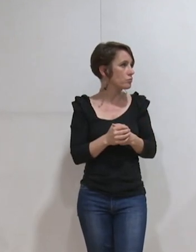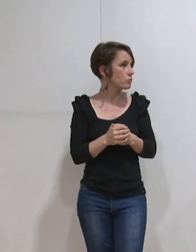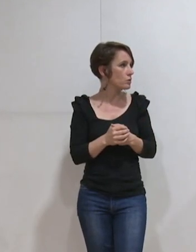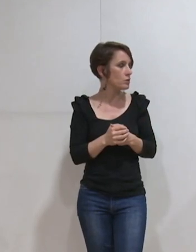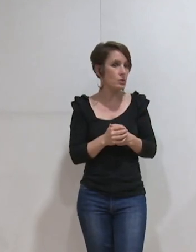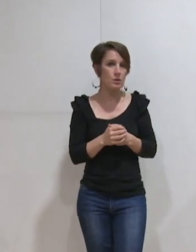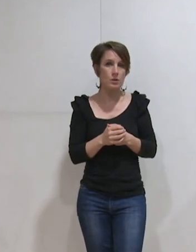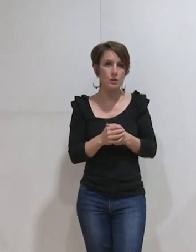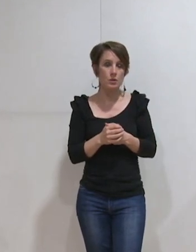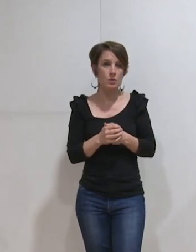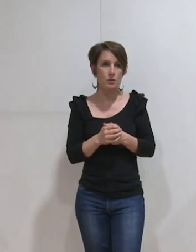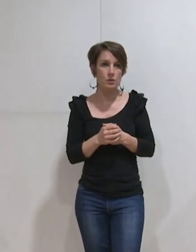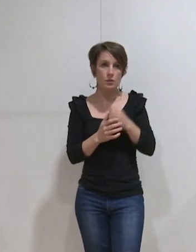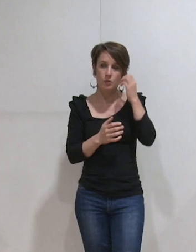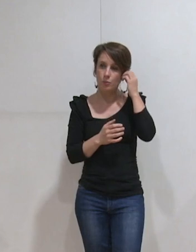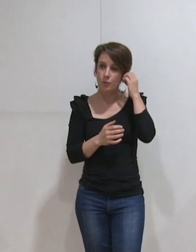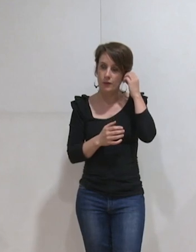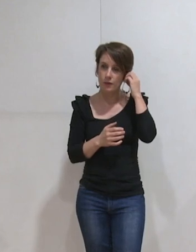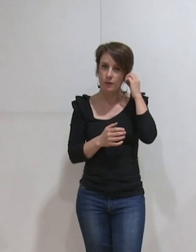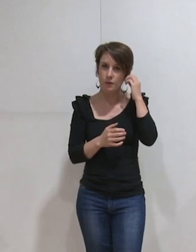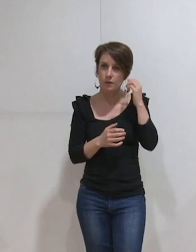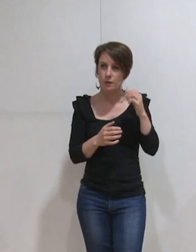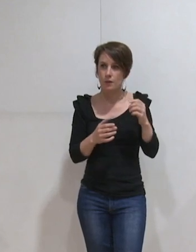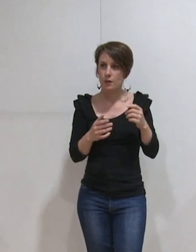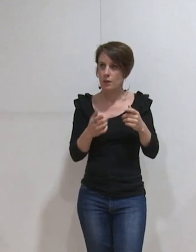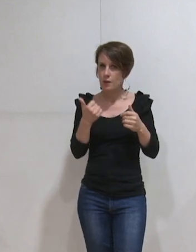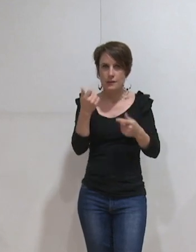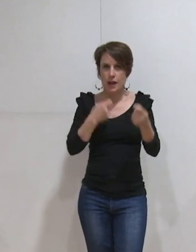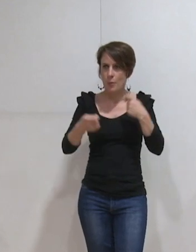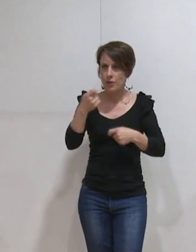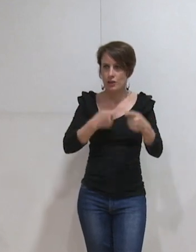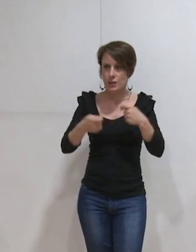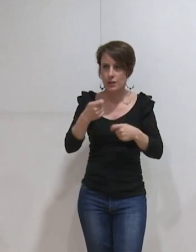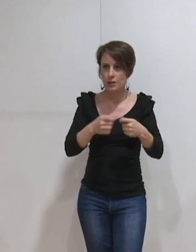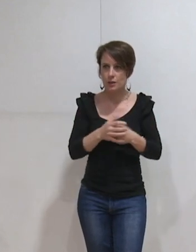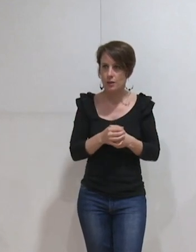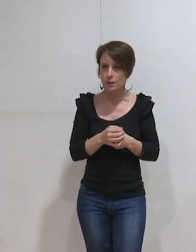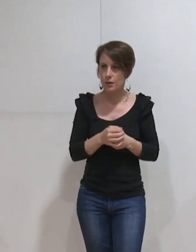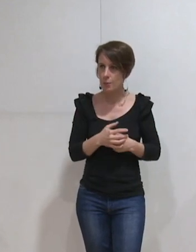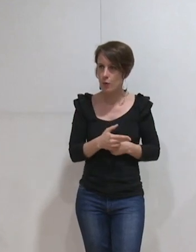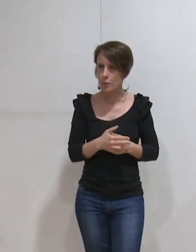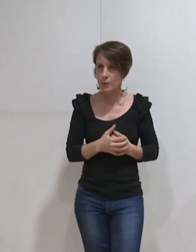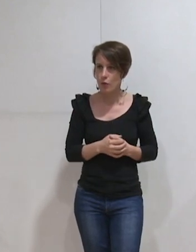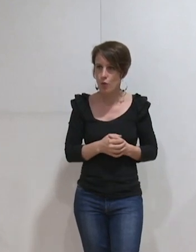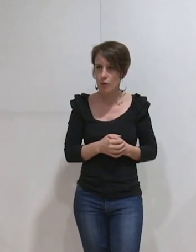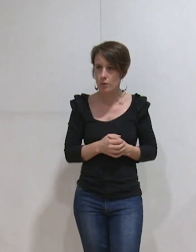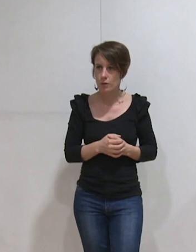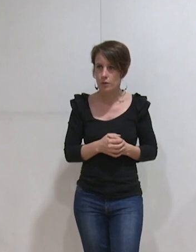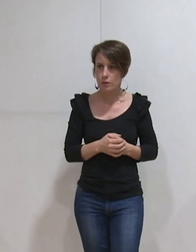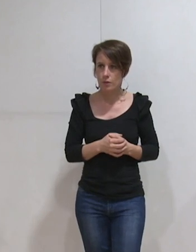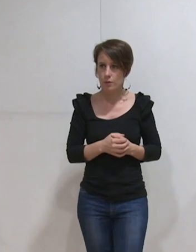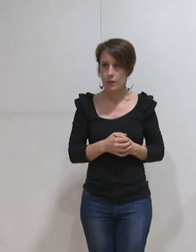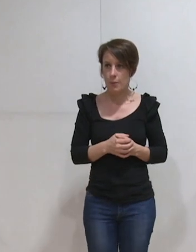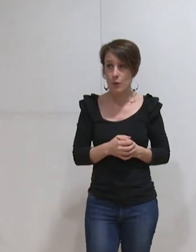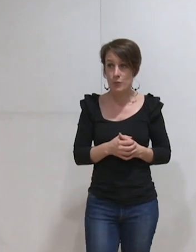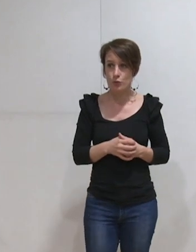ça mais alors si c'est juste à marcher je vous donne la parole pour c'est la construction d'un